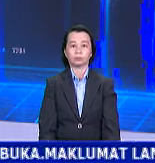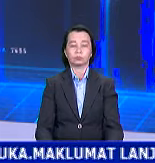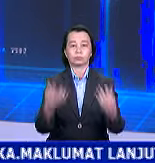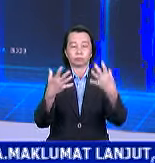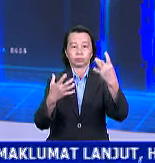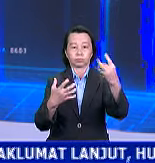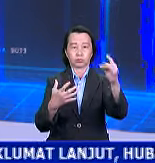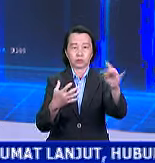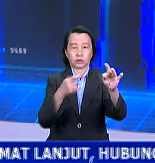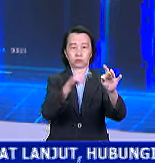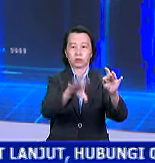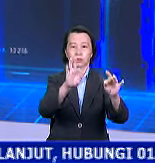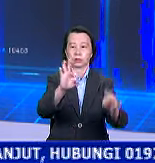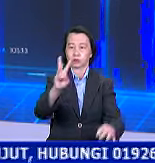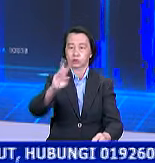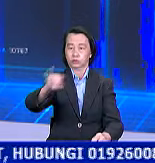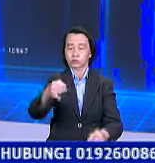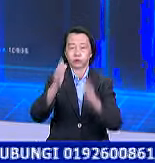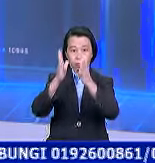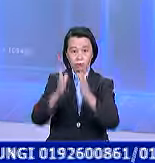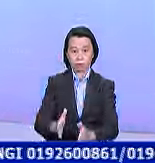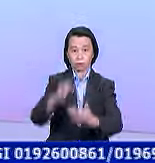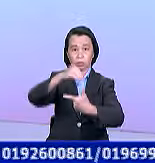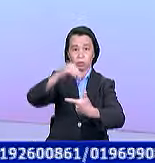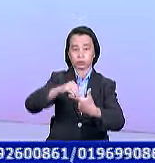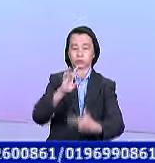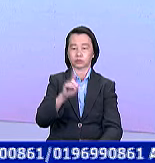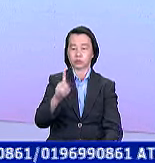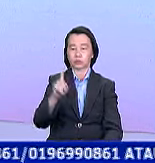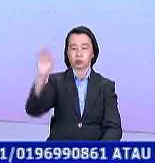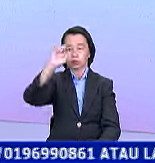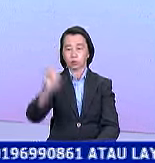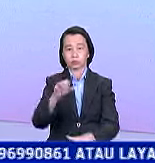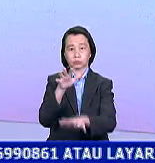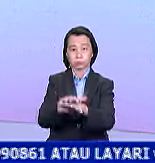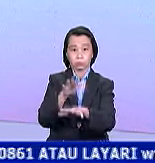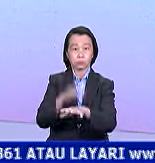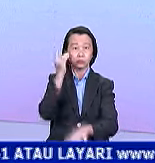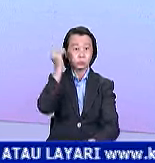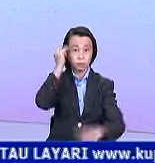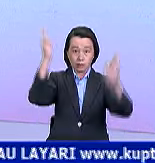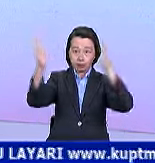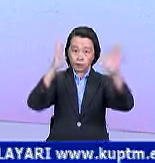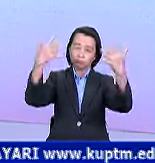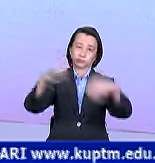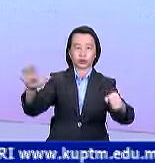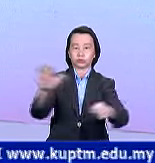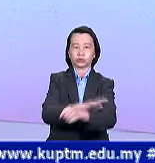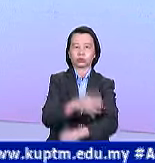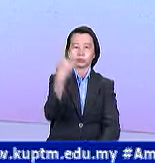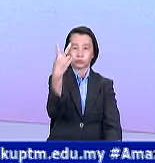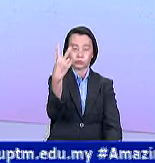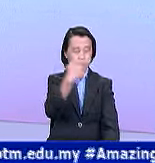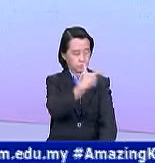Seramai 18.96 juta individu atau 81% daripada populasi dewasa di negara ini telah melengkapkan